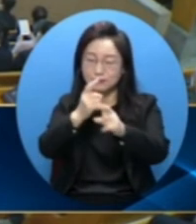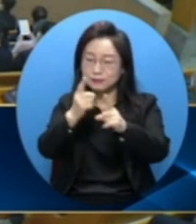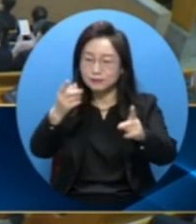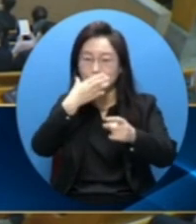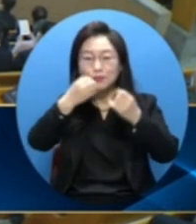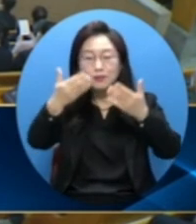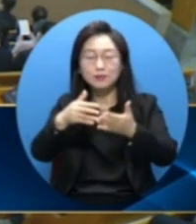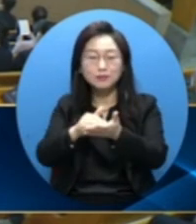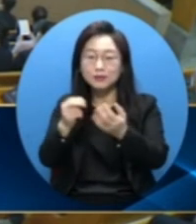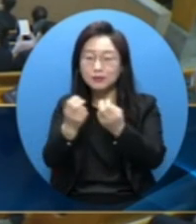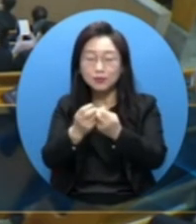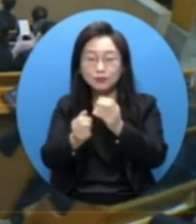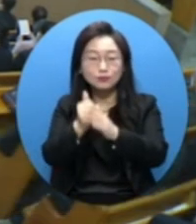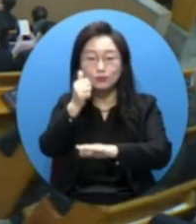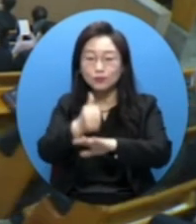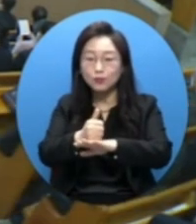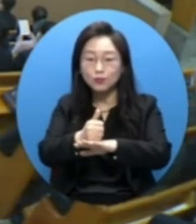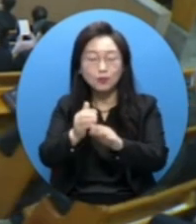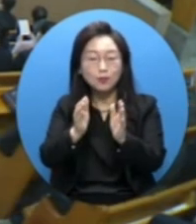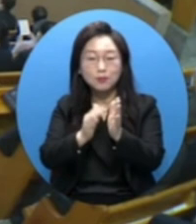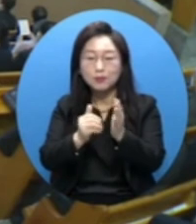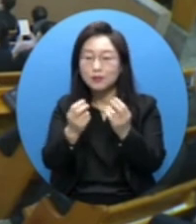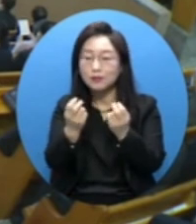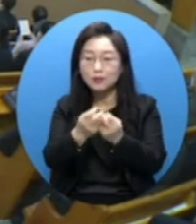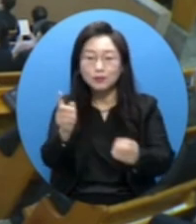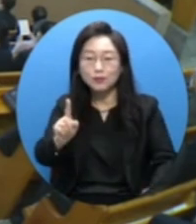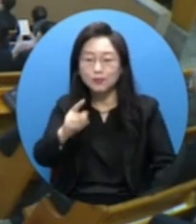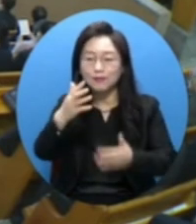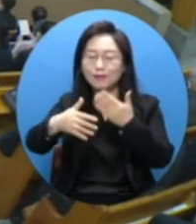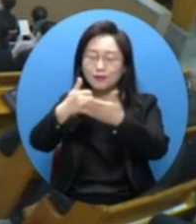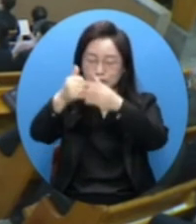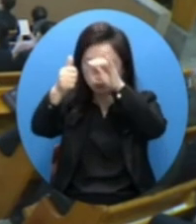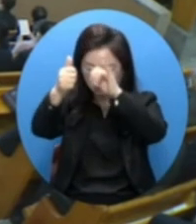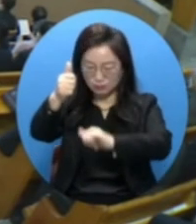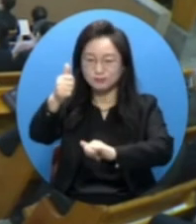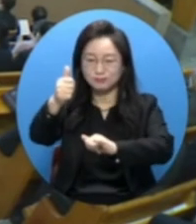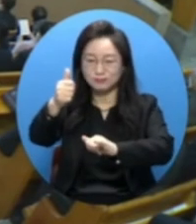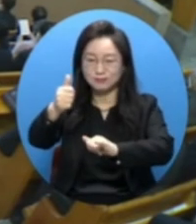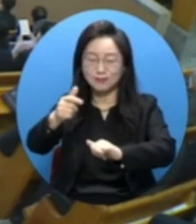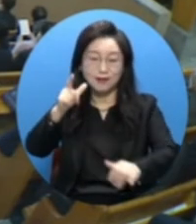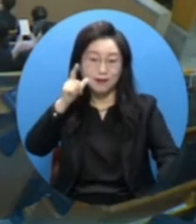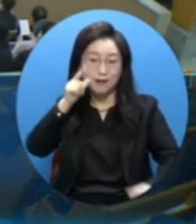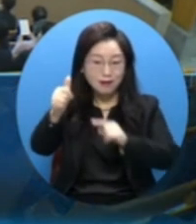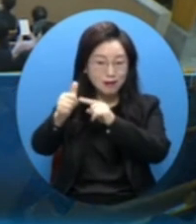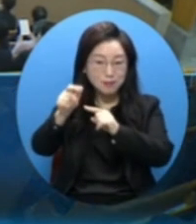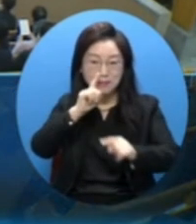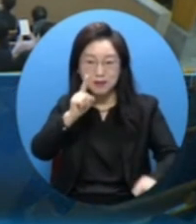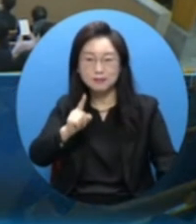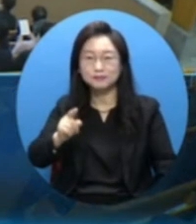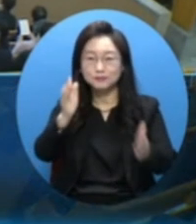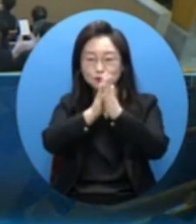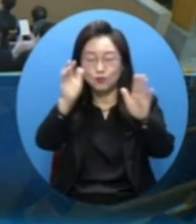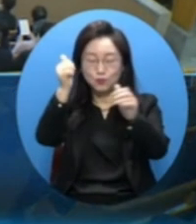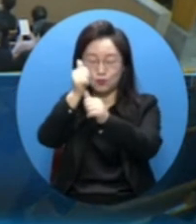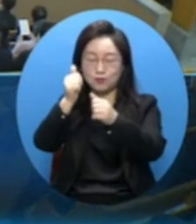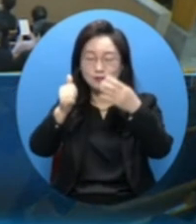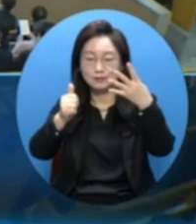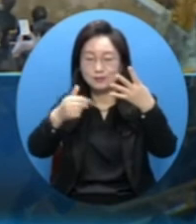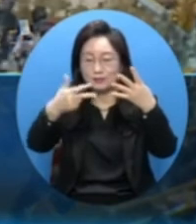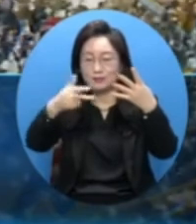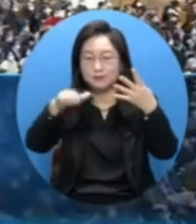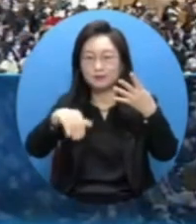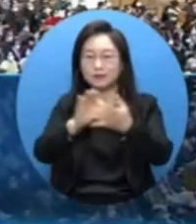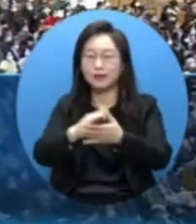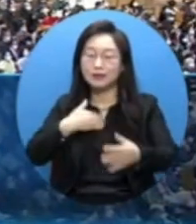비결은 성공하는 비결은 하나님 앞에 충성하는 것입니다 갈렙이 말합니다 여호수아서 14장 7절 8절입니다